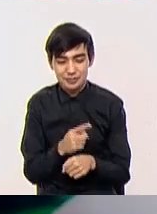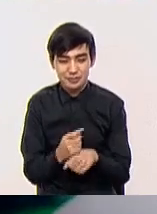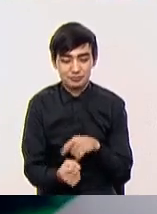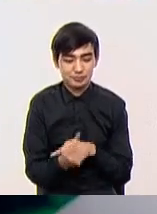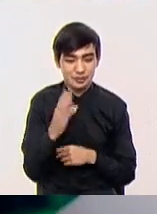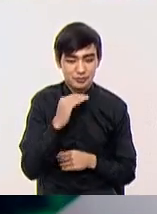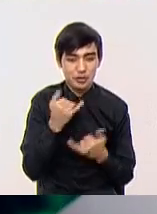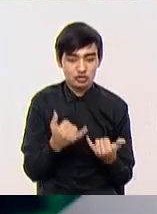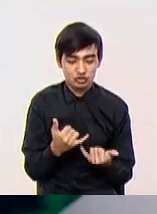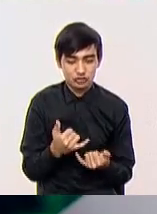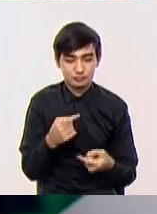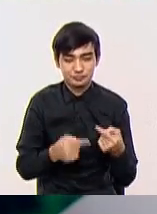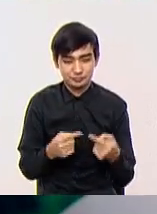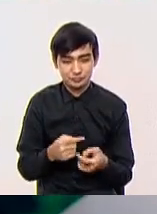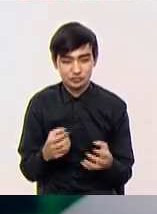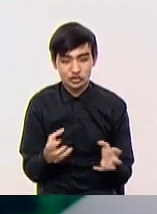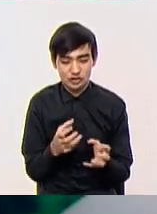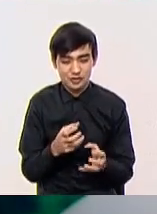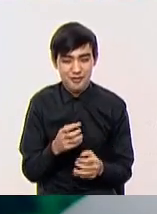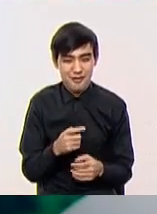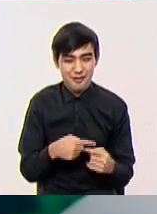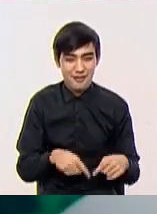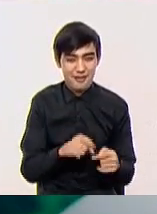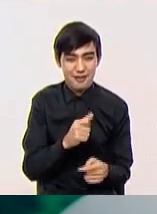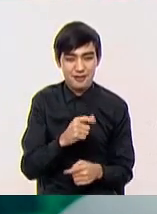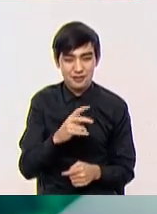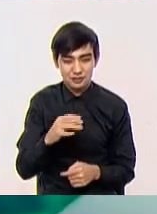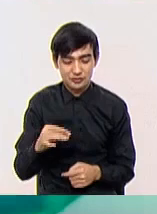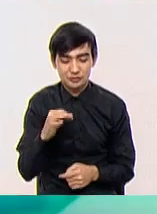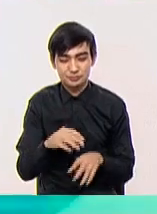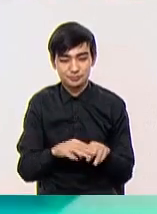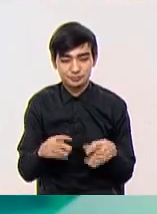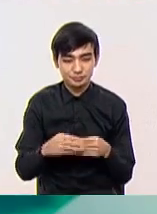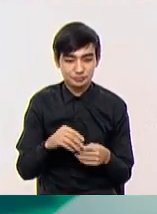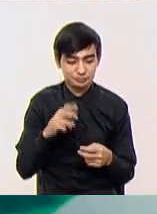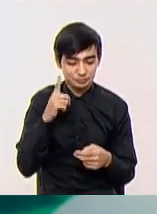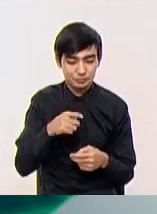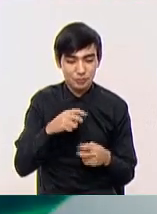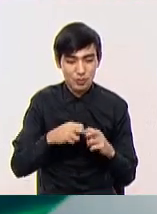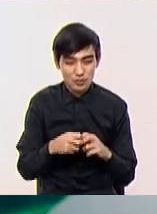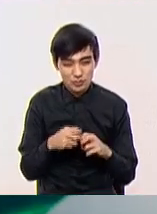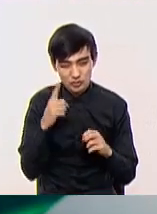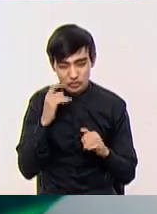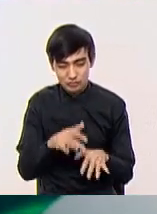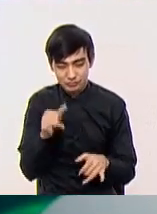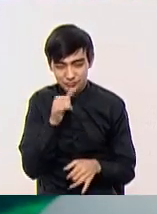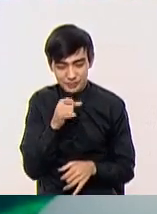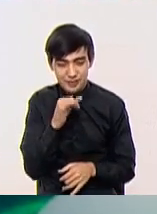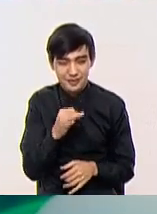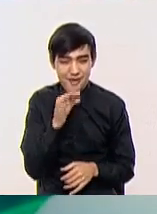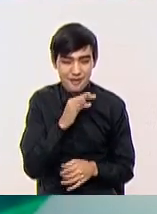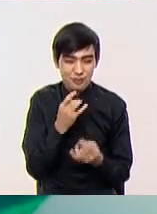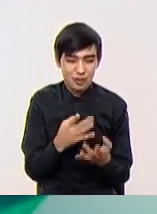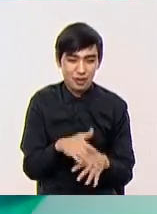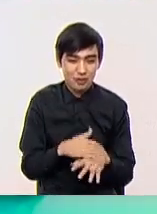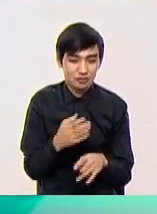салынады. Қазір бәсекелестікті қорғау агенттігі министрлікпен бірге бұл мәселені пысықтап жатырмыз дейді. Ал қарапайым халық